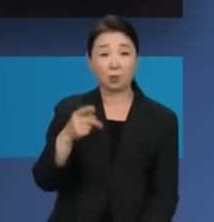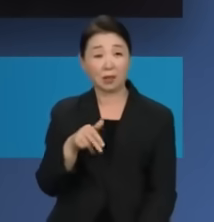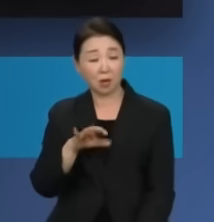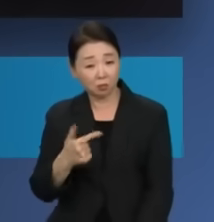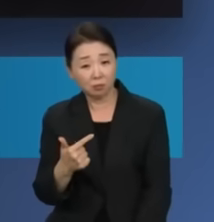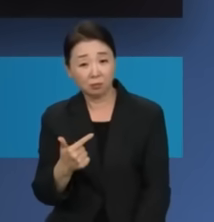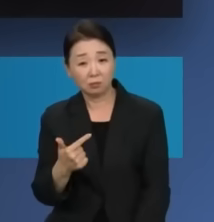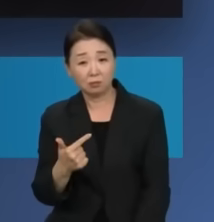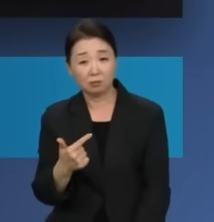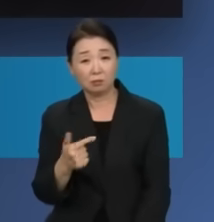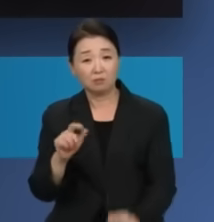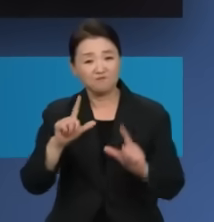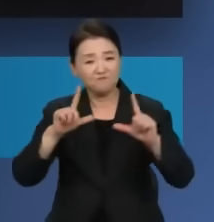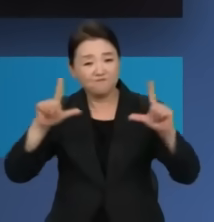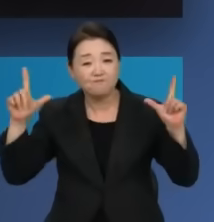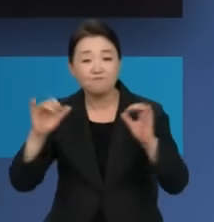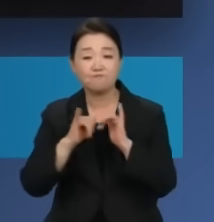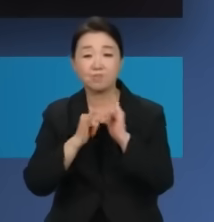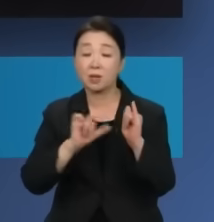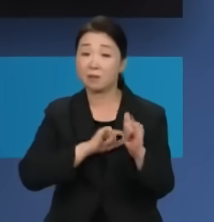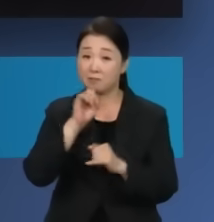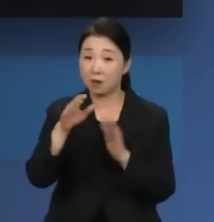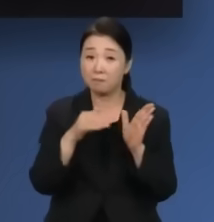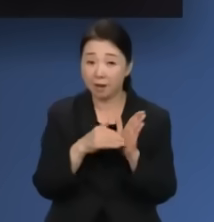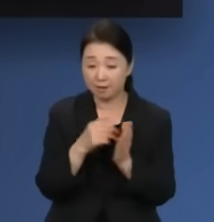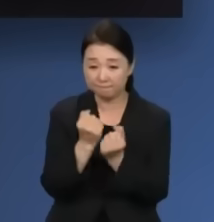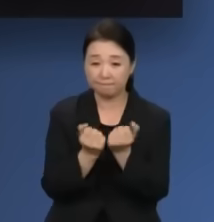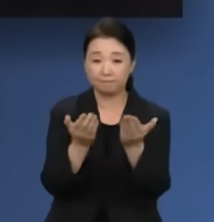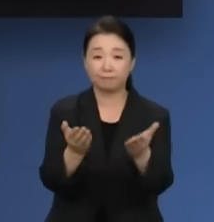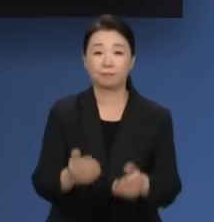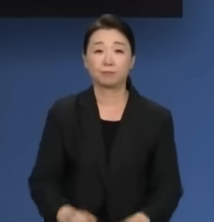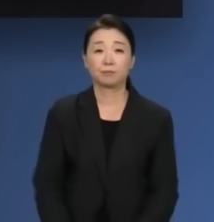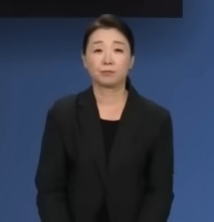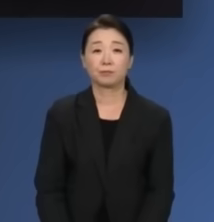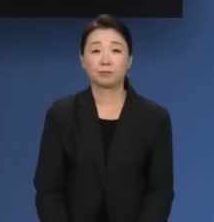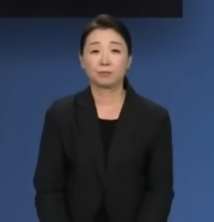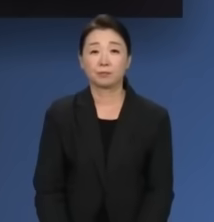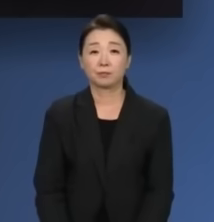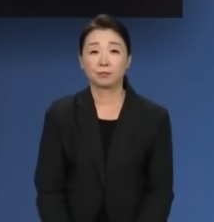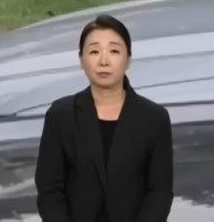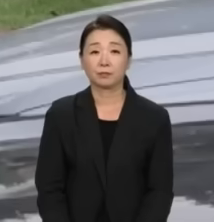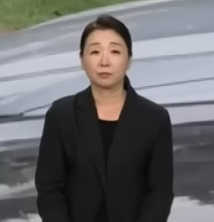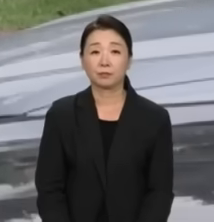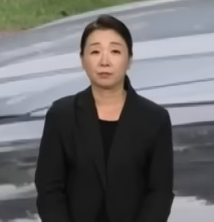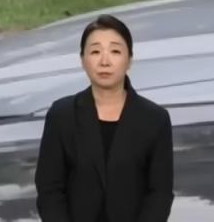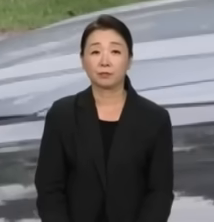이런 거물급 정치인 실명도 거론했는데 계속해서 임예은 기자가 보도합니다.